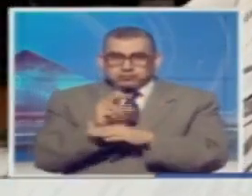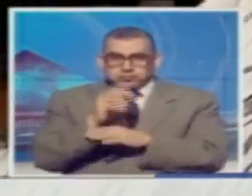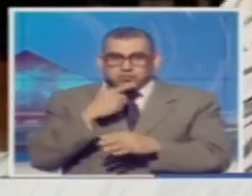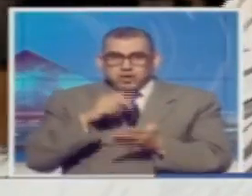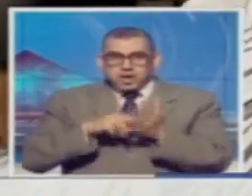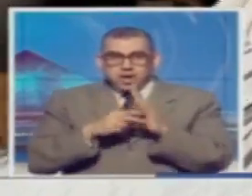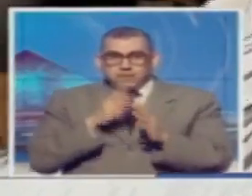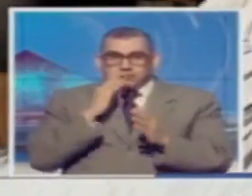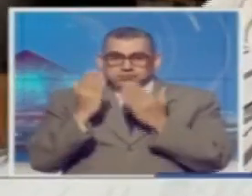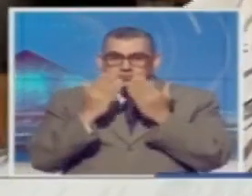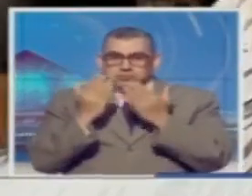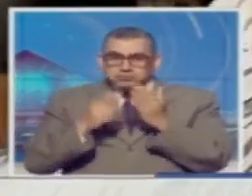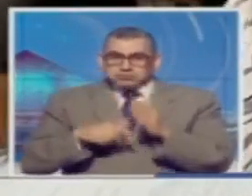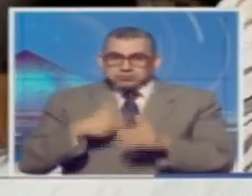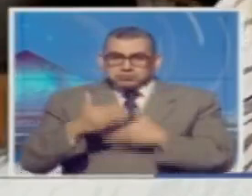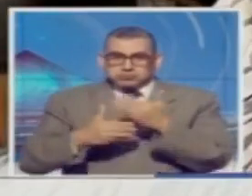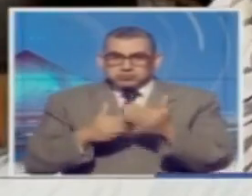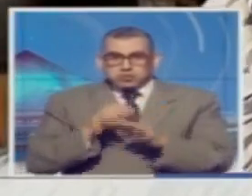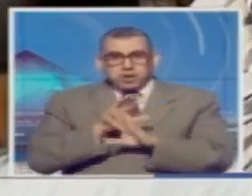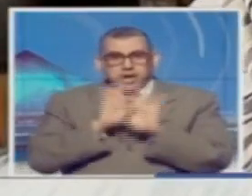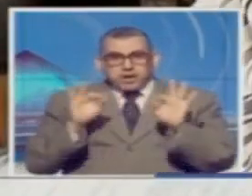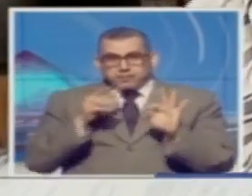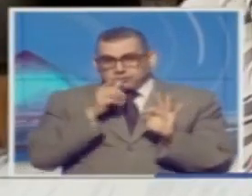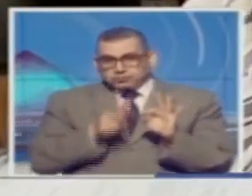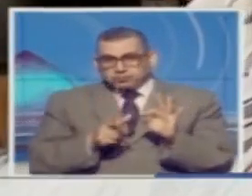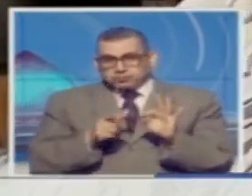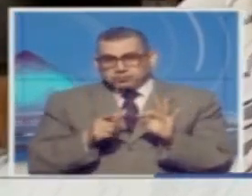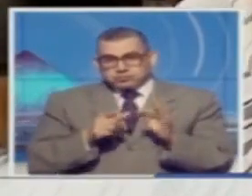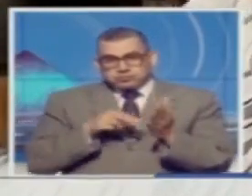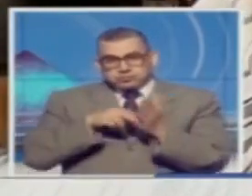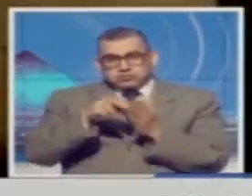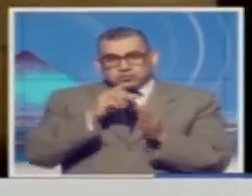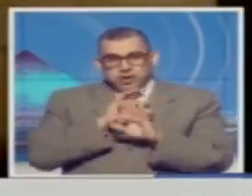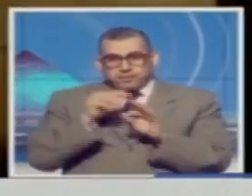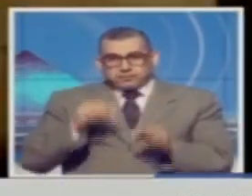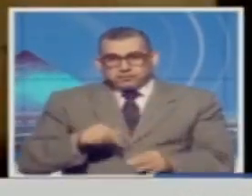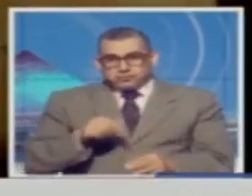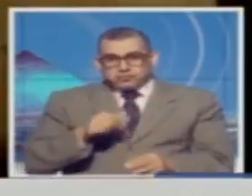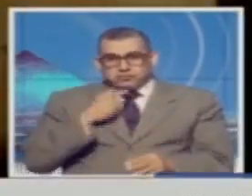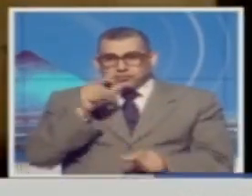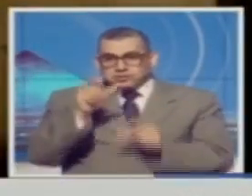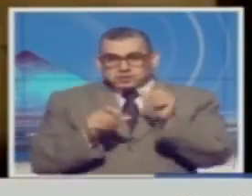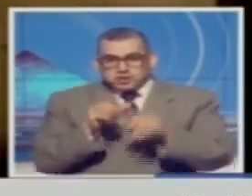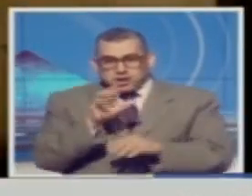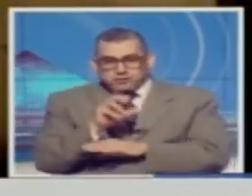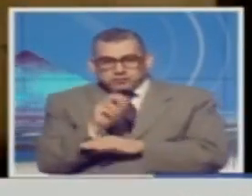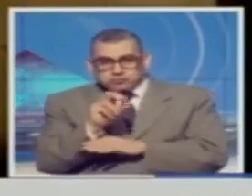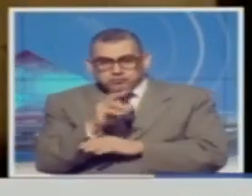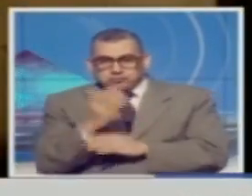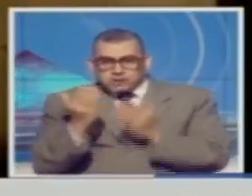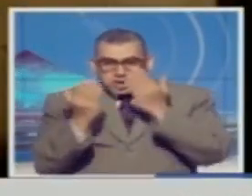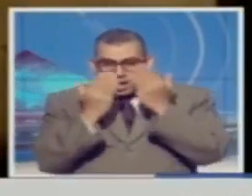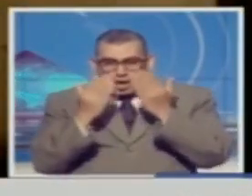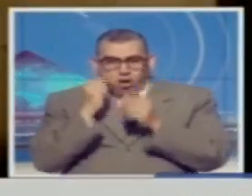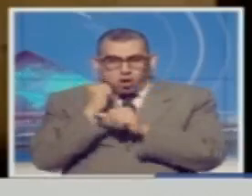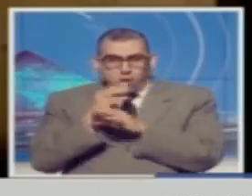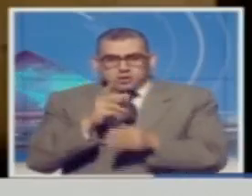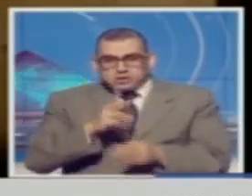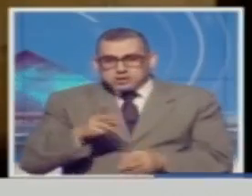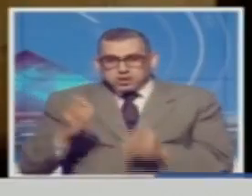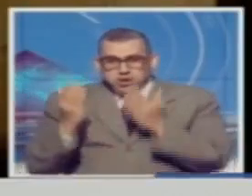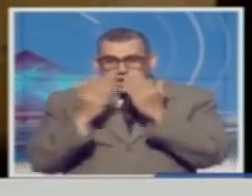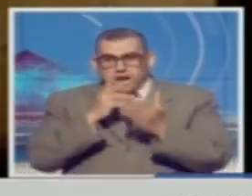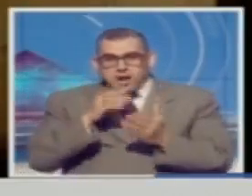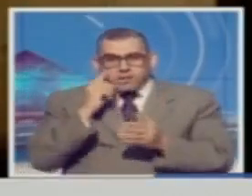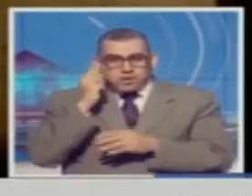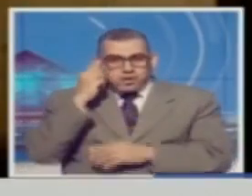القراءة إن يكونوا مواكبين للسرعة اللي موجود فيها العصر. يعني تنمية مهارات القراءة الحرة والقراءة المتنوعة